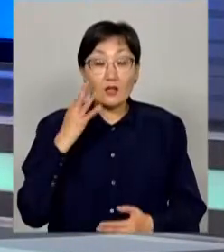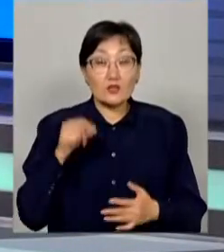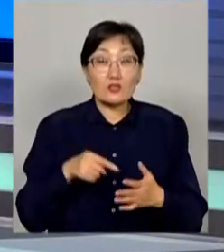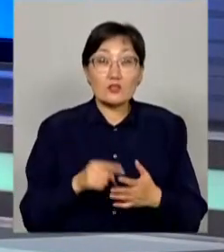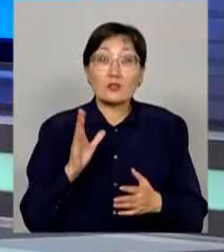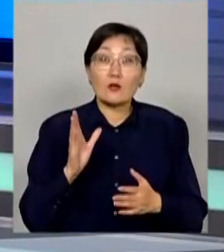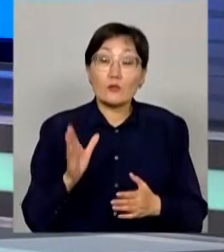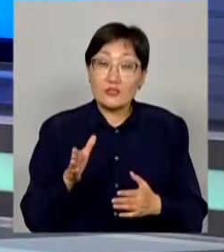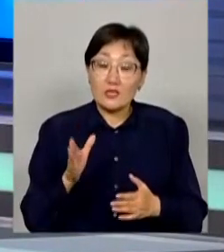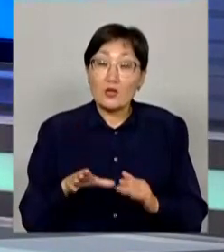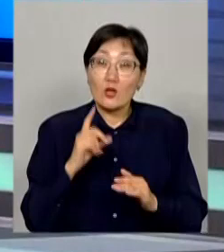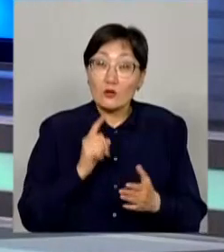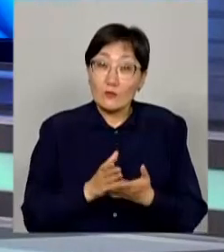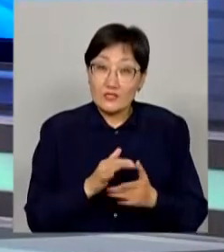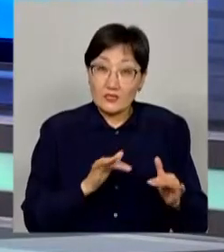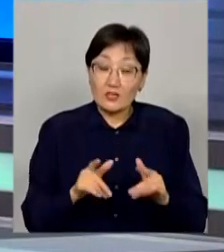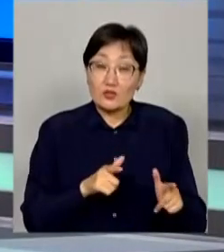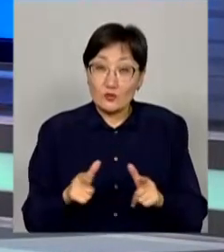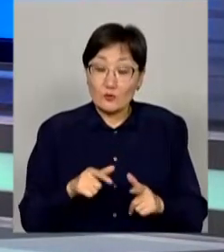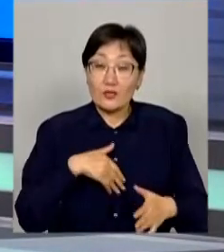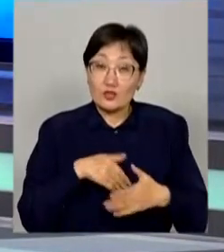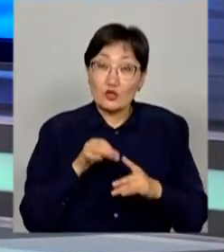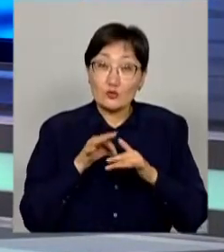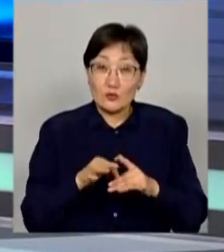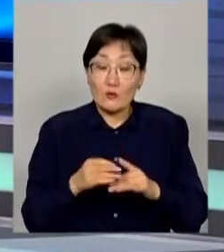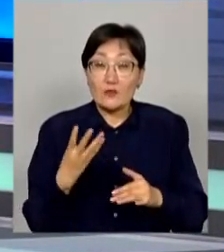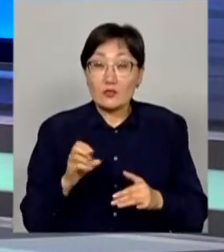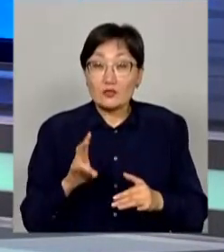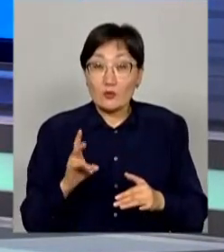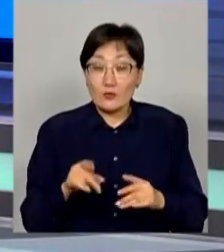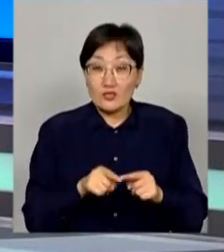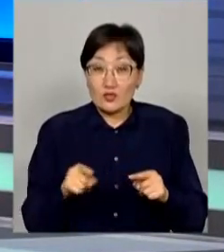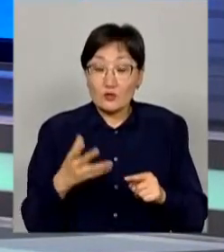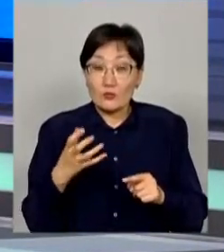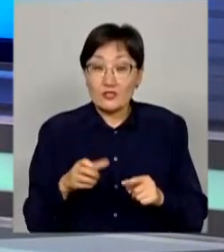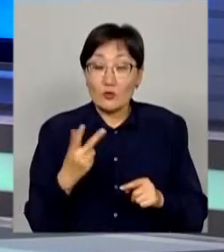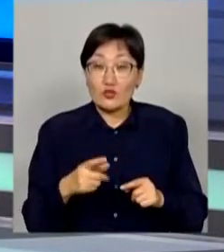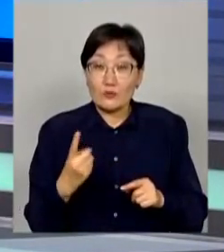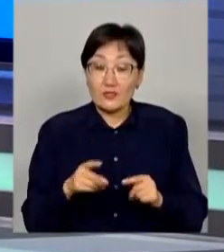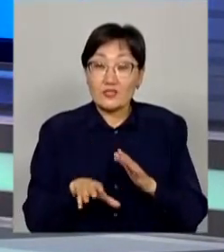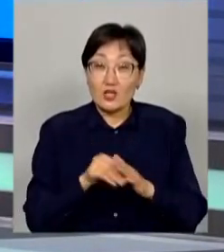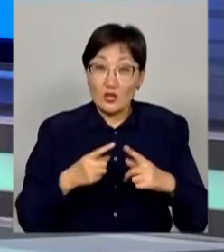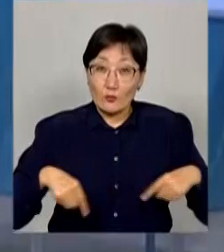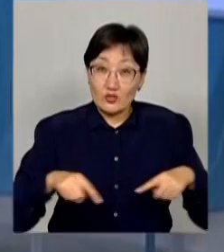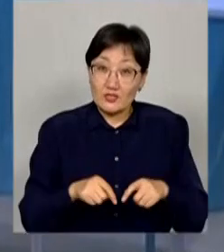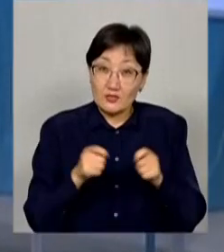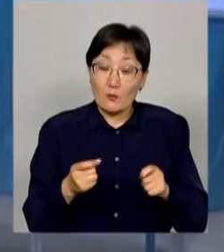алда келе жатқан саяси науқанға дайындық қызу жүріп жатыр. 4 қарашадан бері 531 сайлау учаскесі